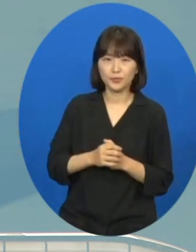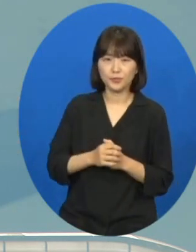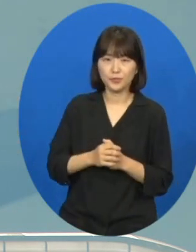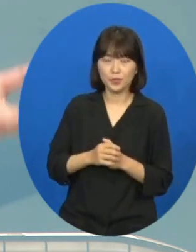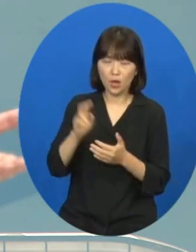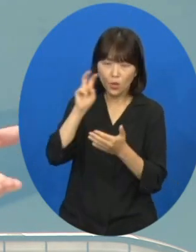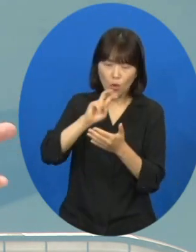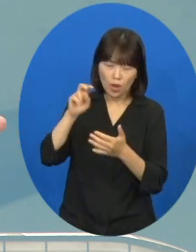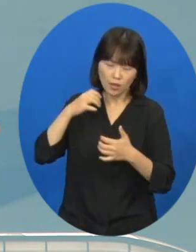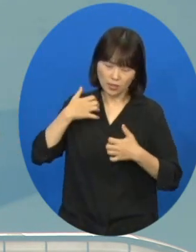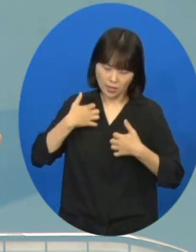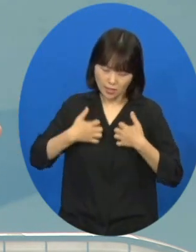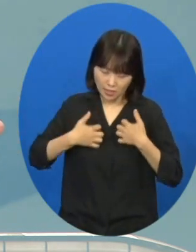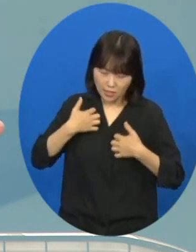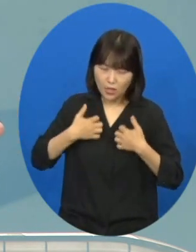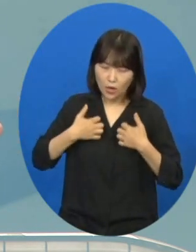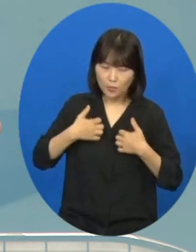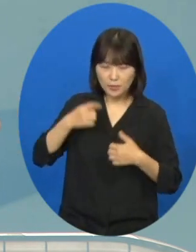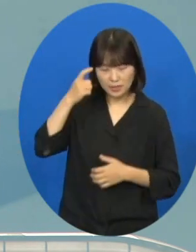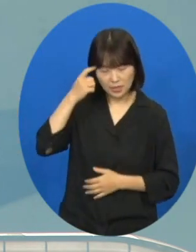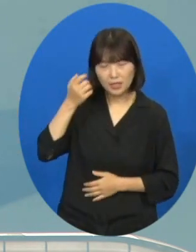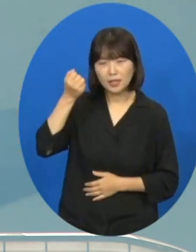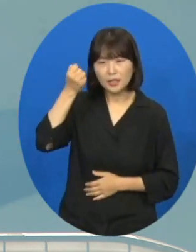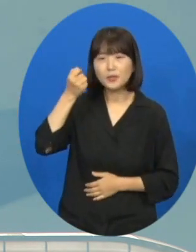노래를 즐겁게 여길게요.